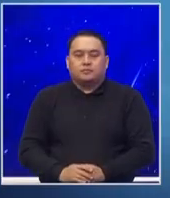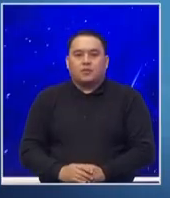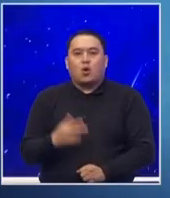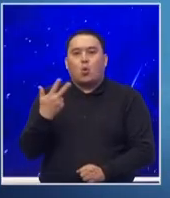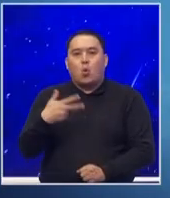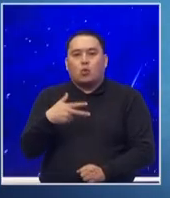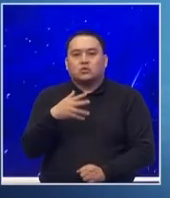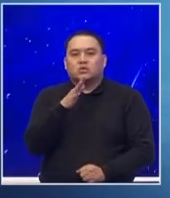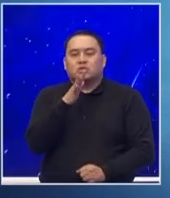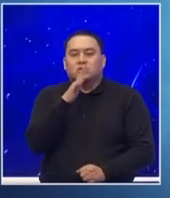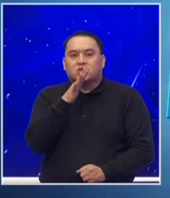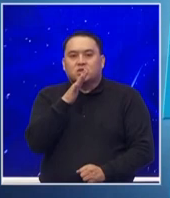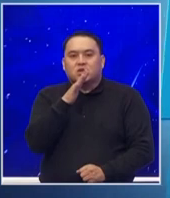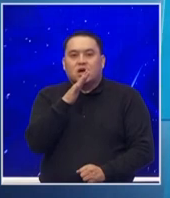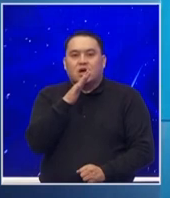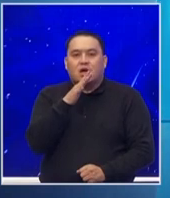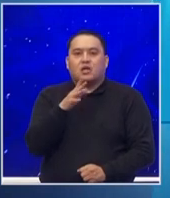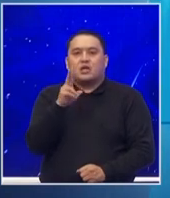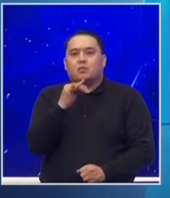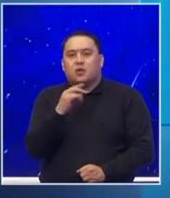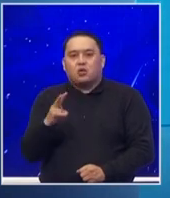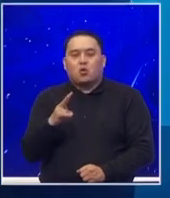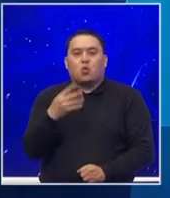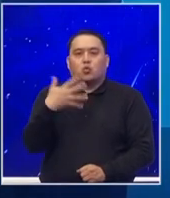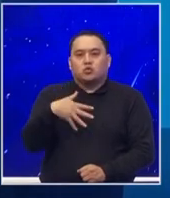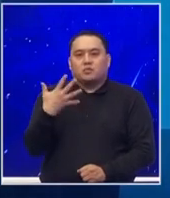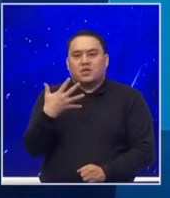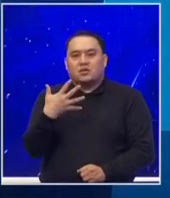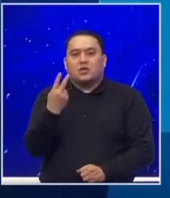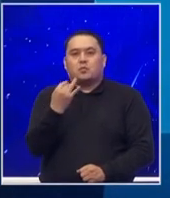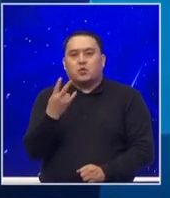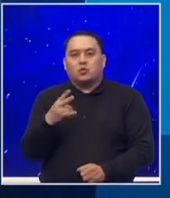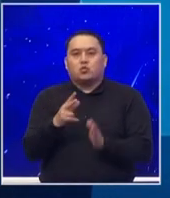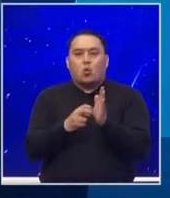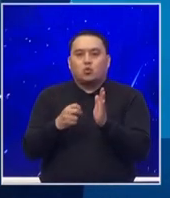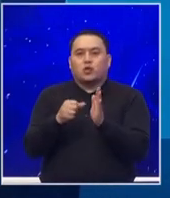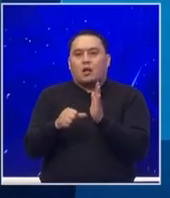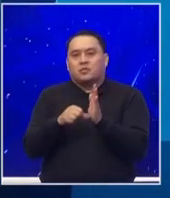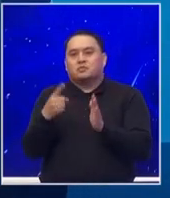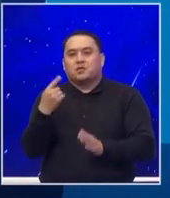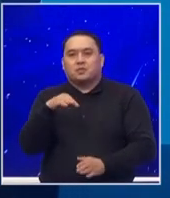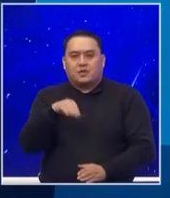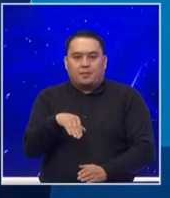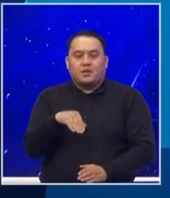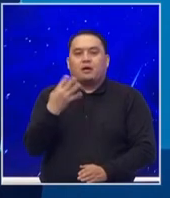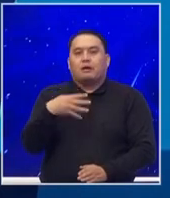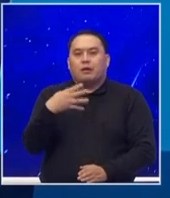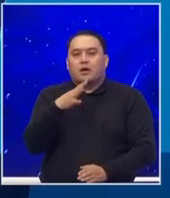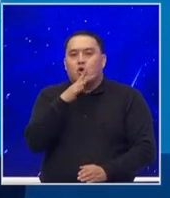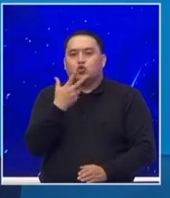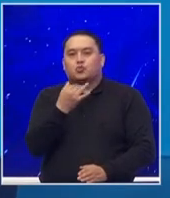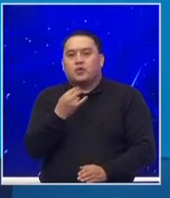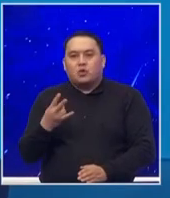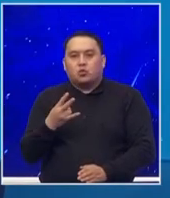30 жастағылар үшін 2 миллион 518 мың, 35 жастағылар үшін 2 миллион 961 мың, 40 жас 3